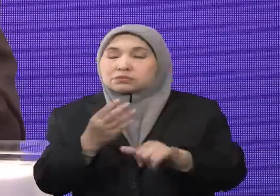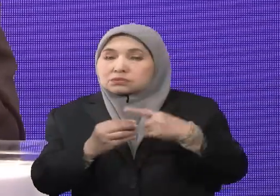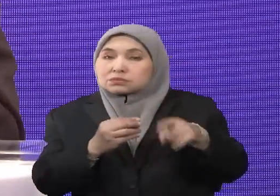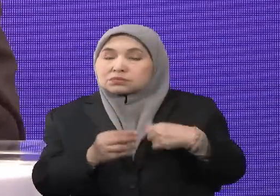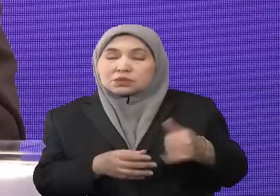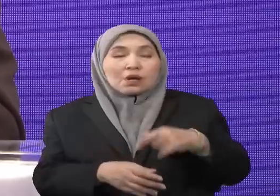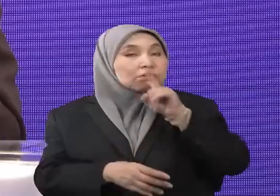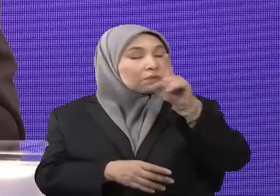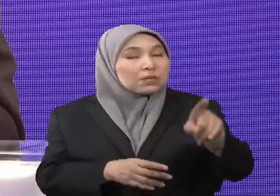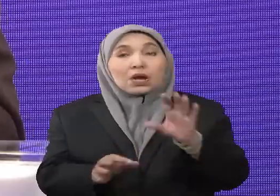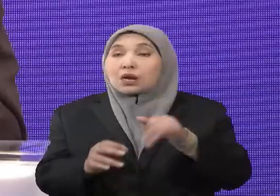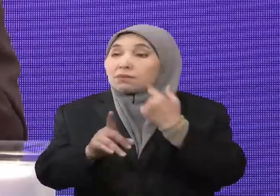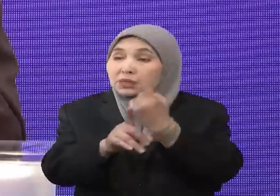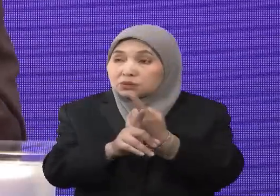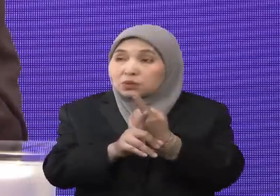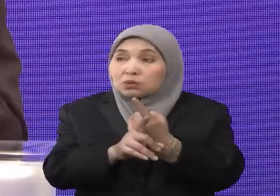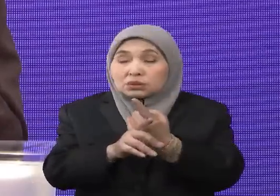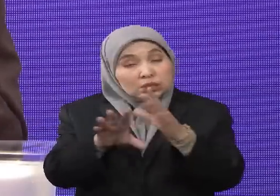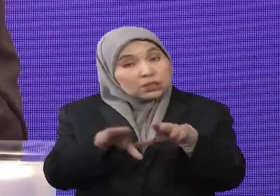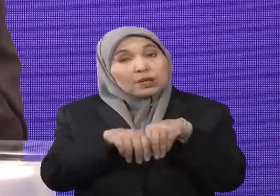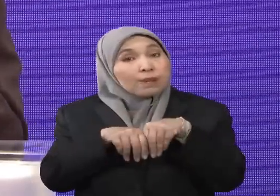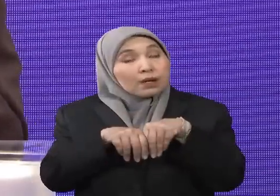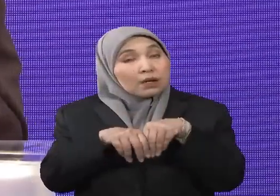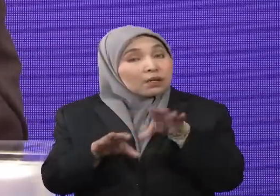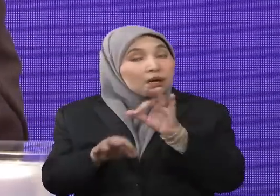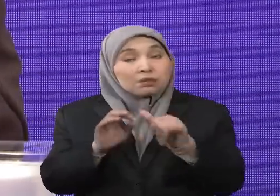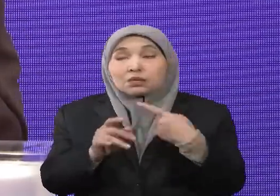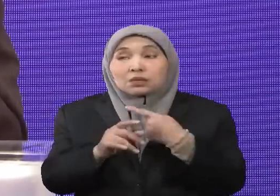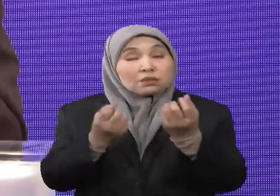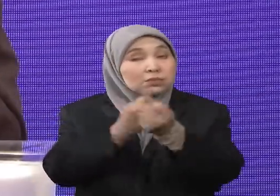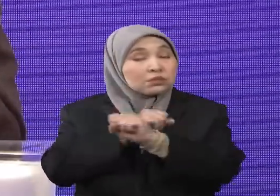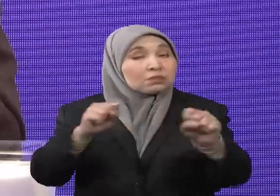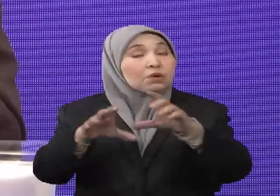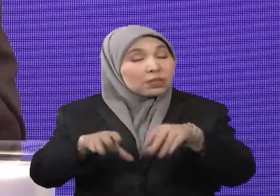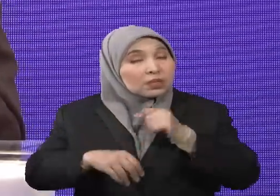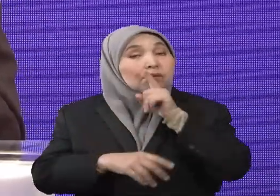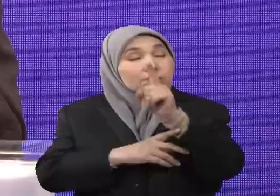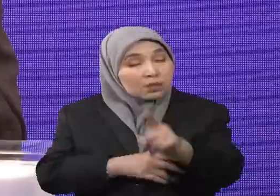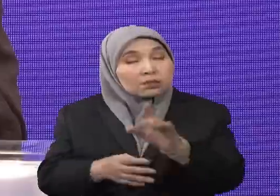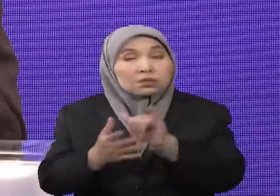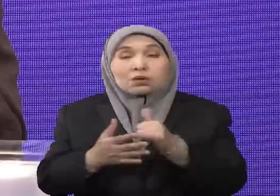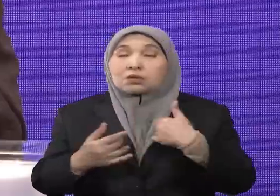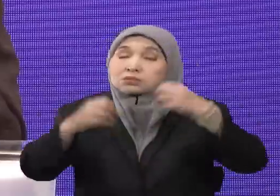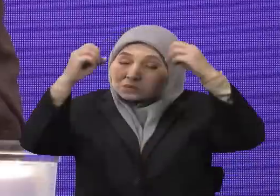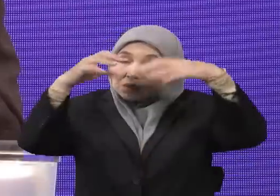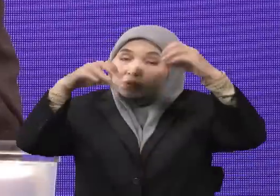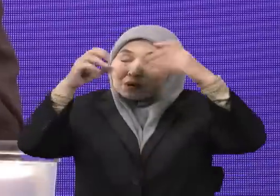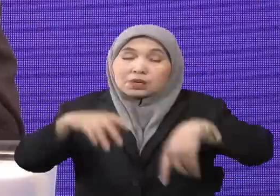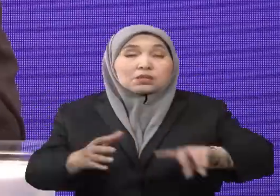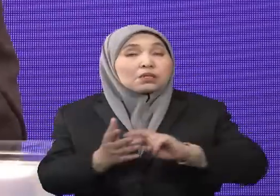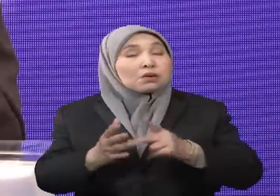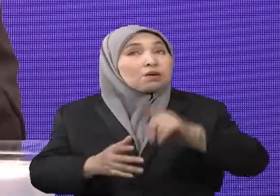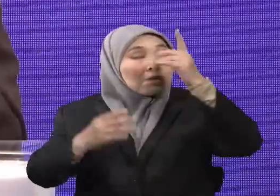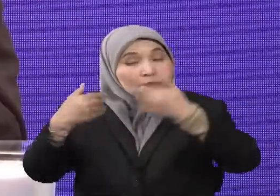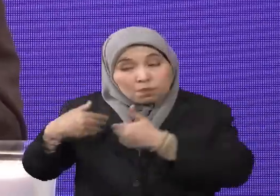hujjah fakta dan sebagainya Kalau benar kita terima dan sebenarnya kita bersedia untuk menerima kebenaran itu adalah satu rahmat Allah tanda Allah ta'ala